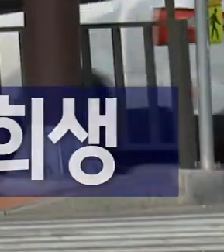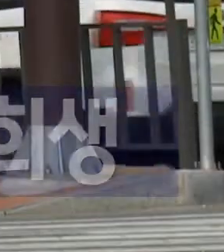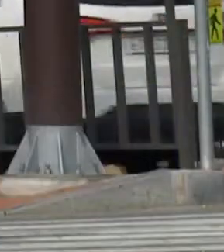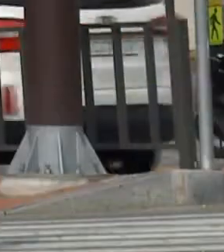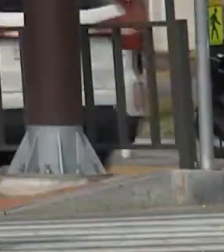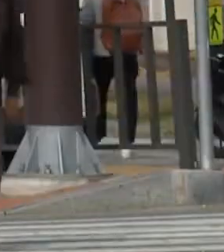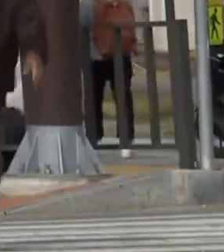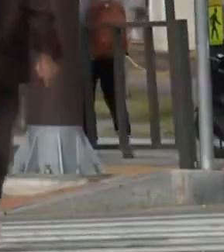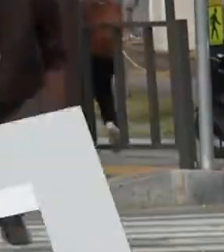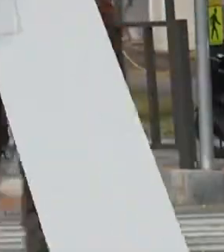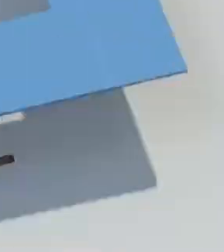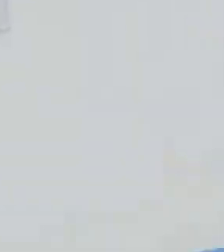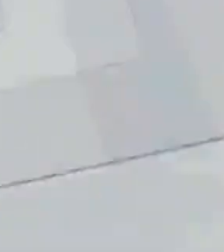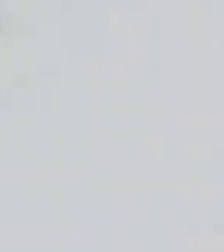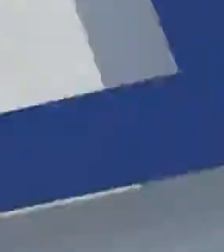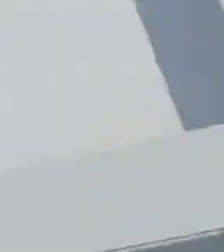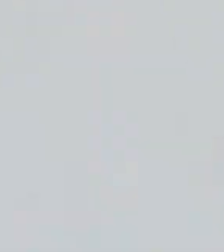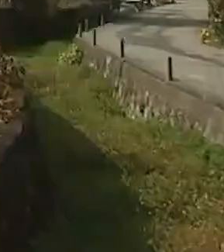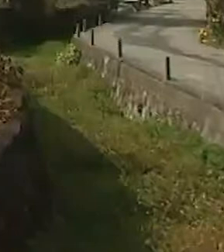커지고 있습니다.